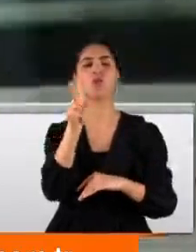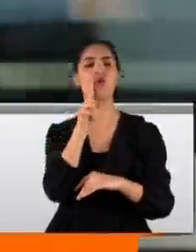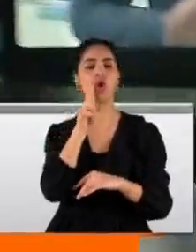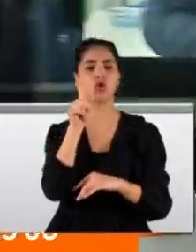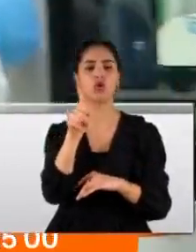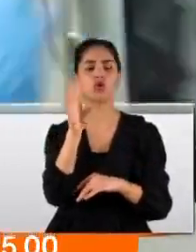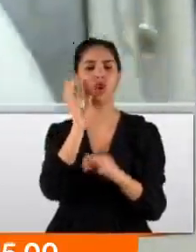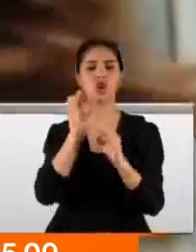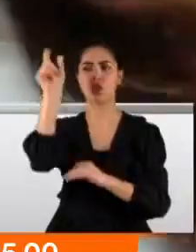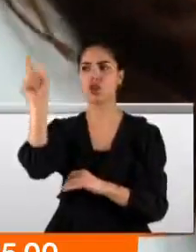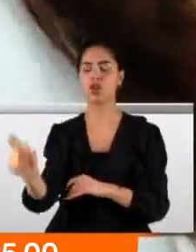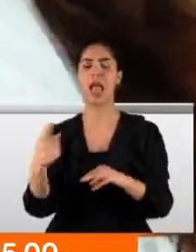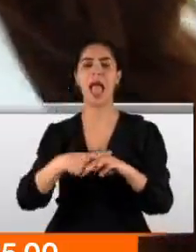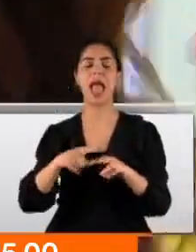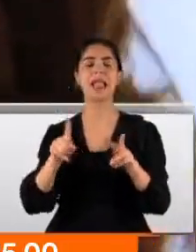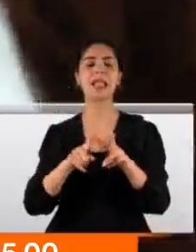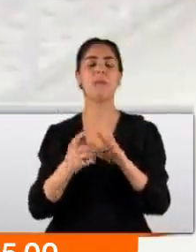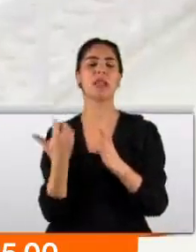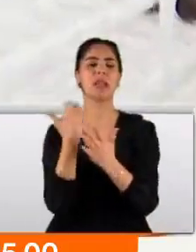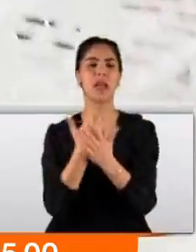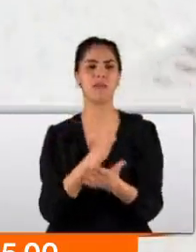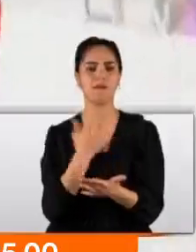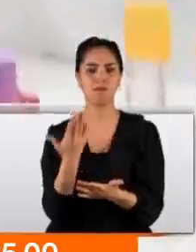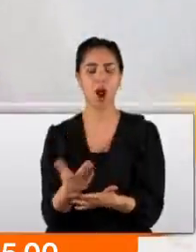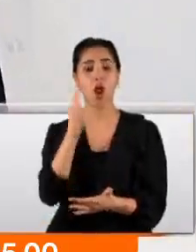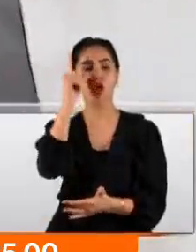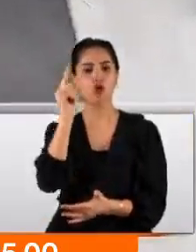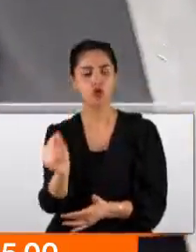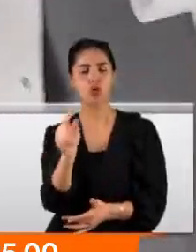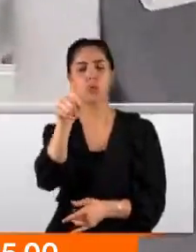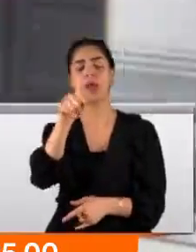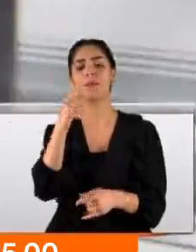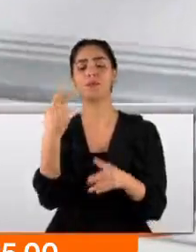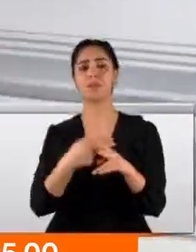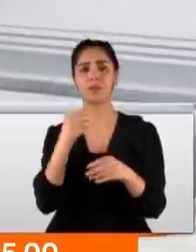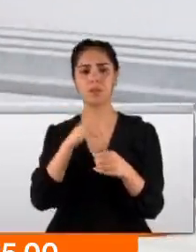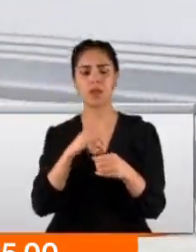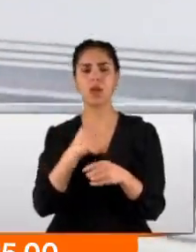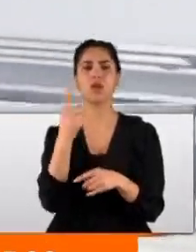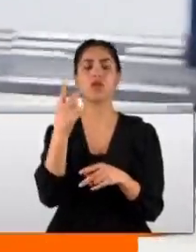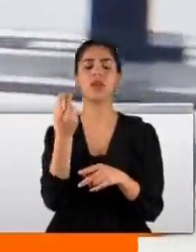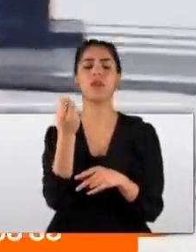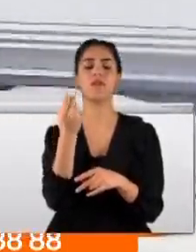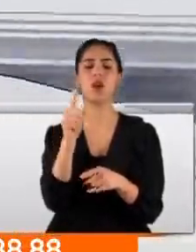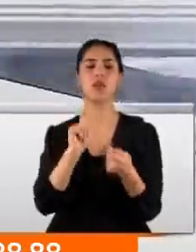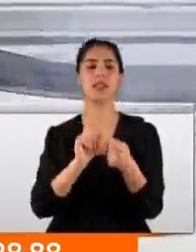yine kişilerin e-nabız sistemine yükleniyor. Şüpheli bulunan numuneler için ayrıca varyant testi de yapılıyor.